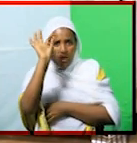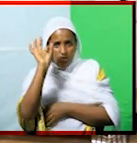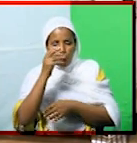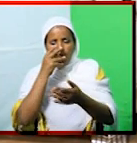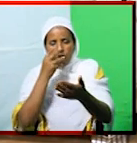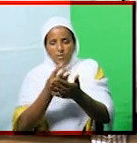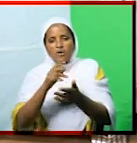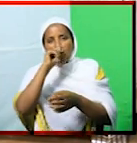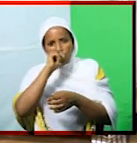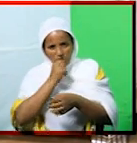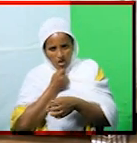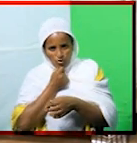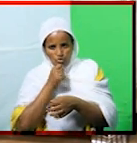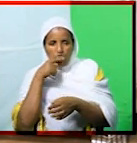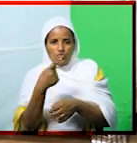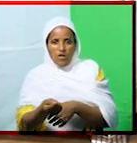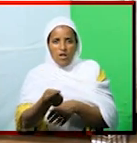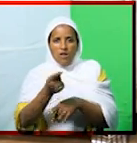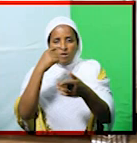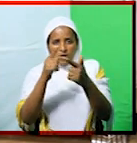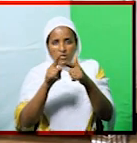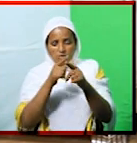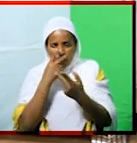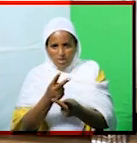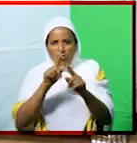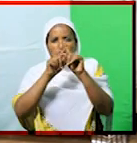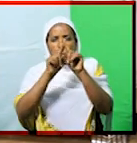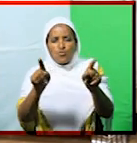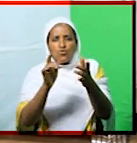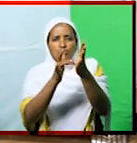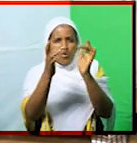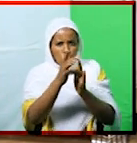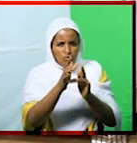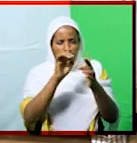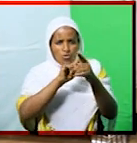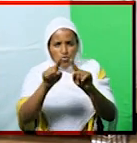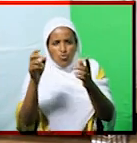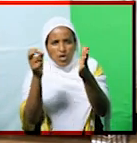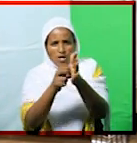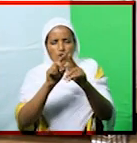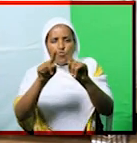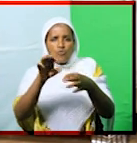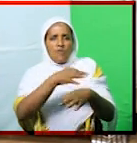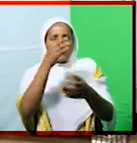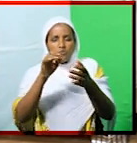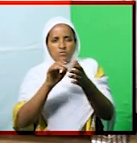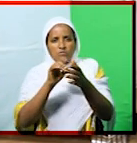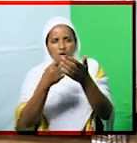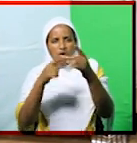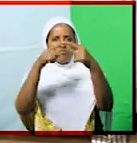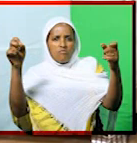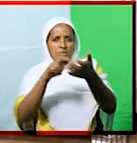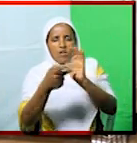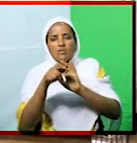በመልካም ትታገሱታላችሁ ይላል። እንግዲህ ተመልከት እነዚህ ልዩ ኢየሱስ፣ ልዩ ወንጌል፣ ልዩ መንፈስ ንፋቄ ማለት ይሄ